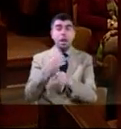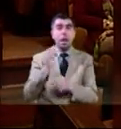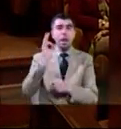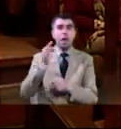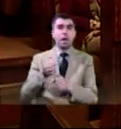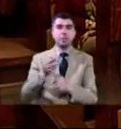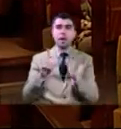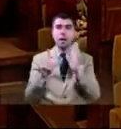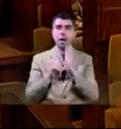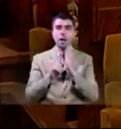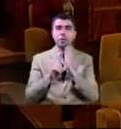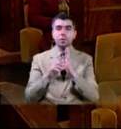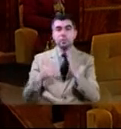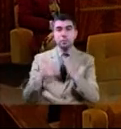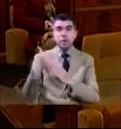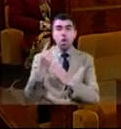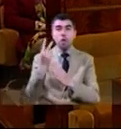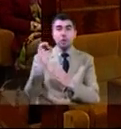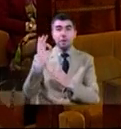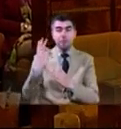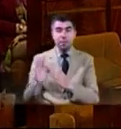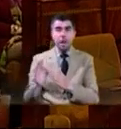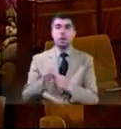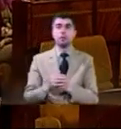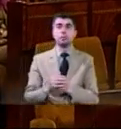غيلزمنا نمروا من 20% لدابا